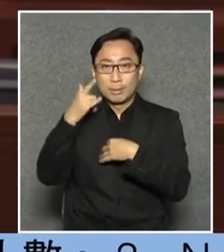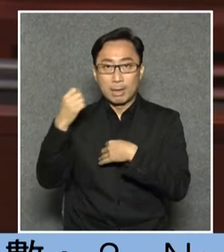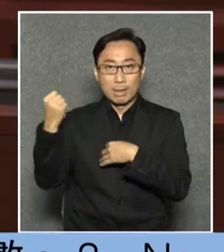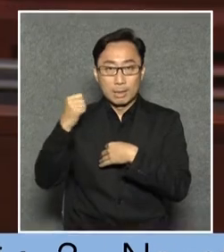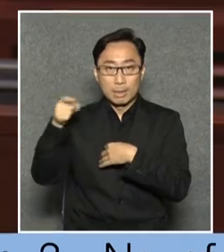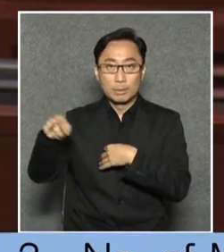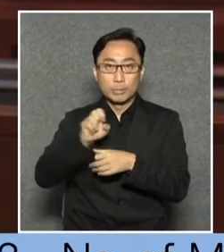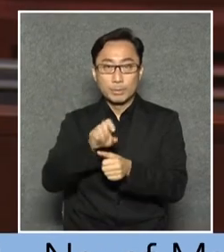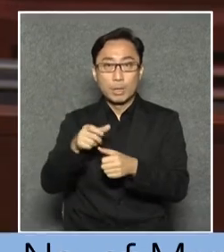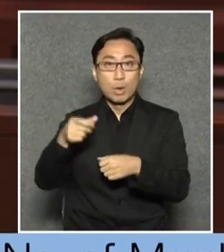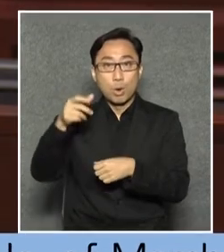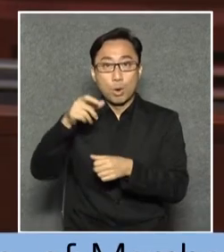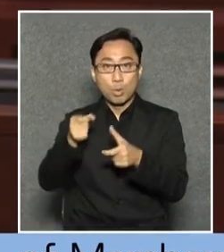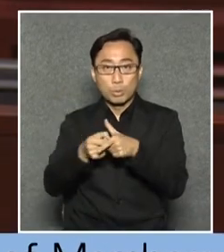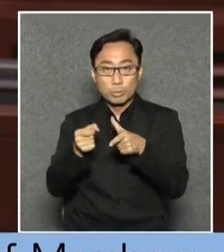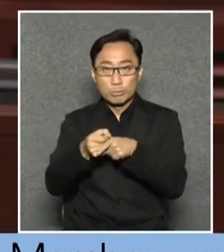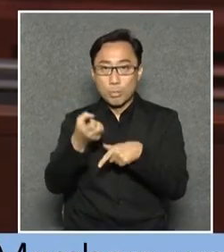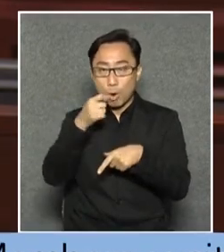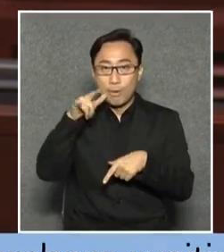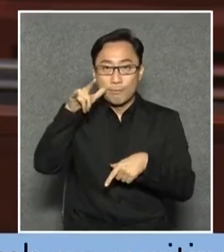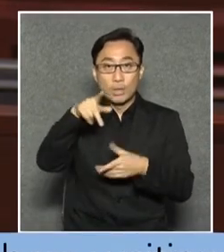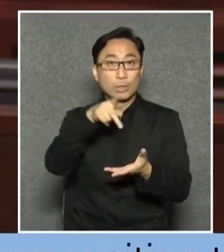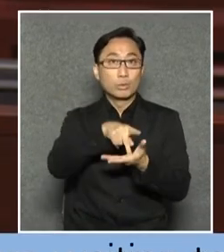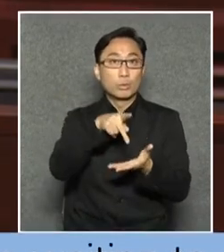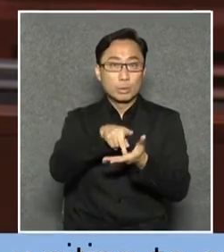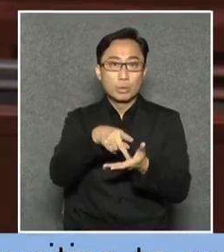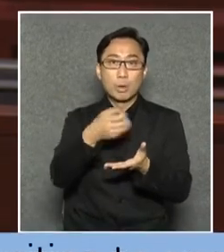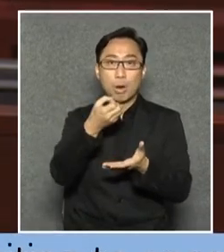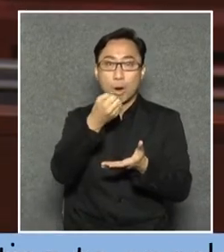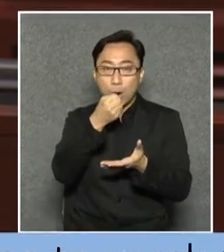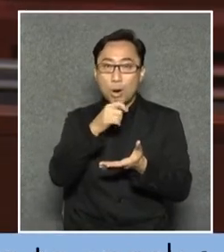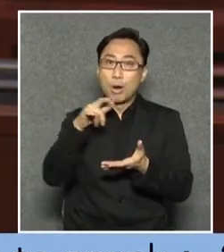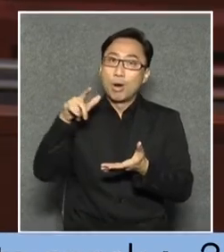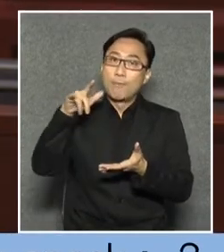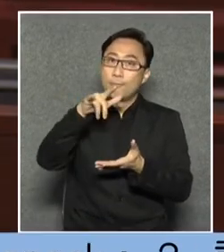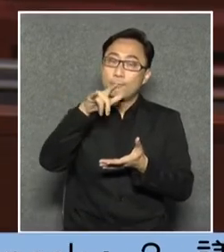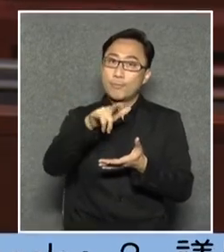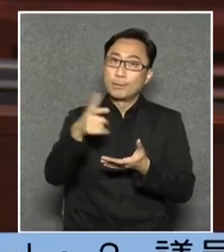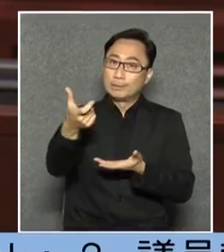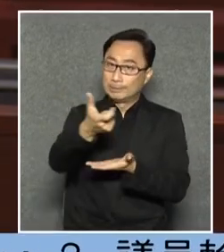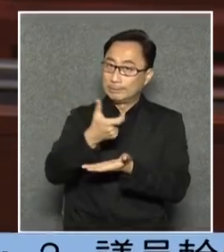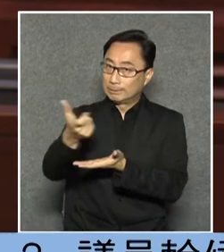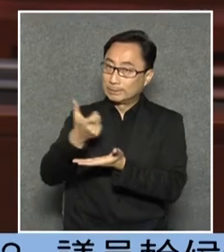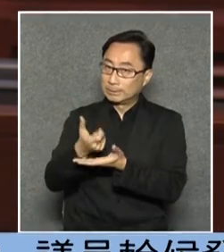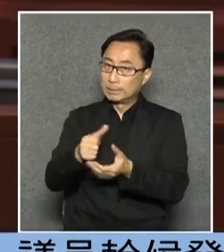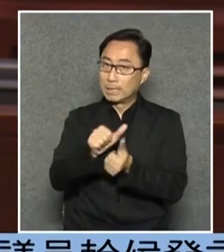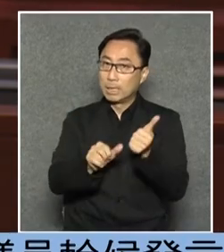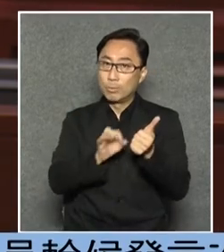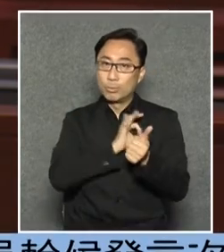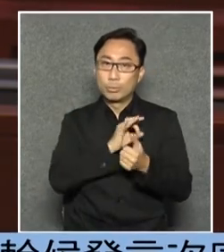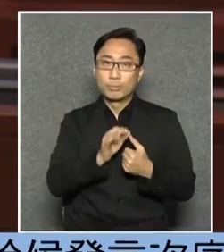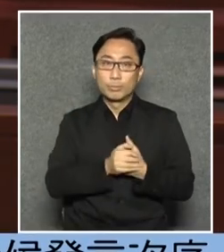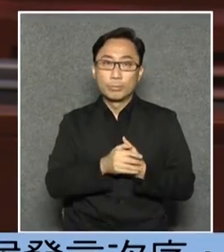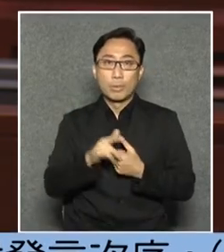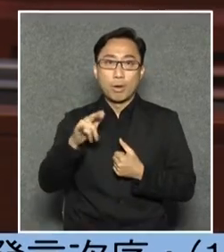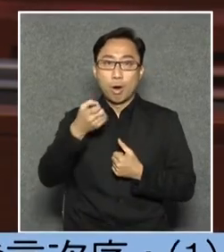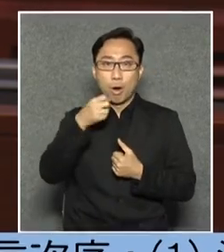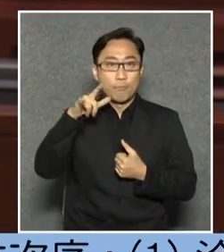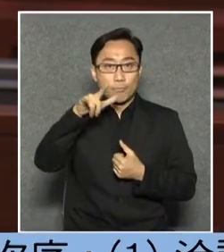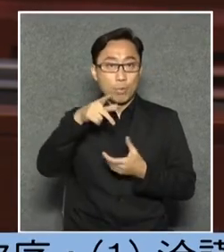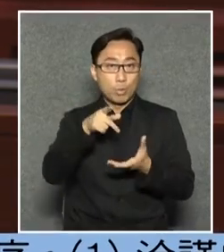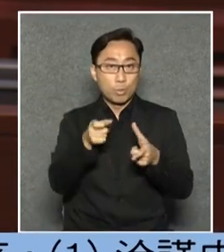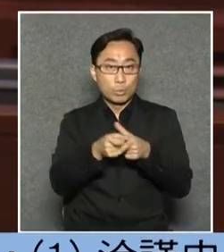司、香港飛機租賃及航空融資協會，即係正話六間嘢啦。香港航空有限公司、港